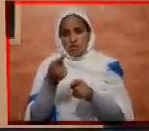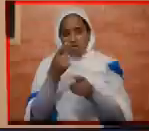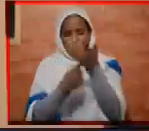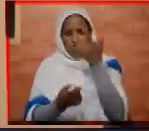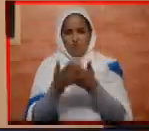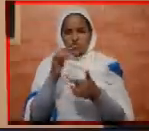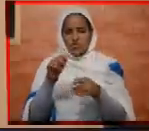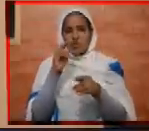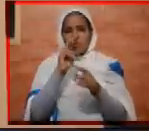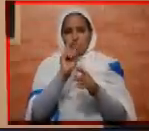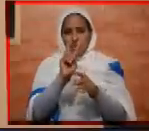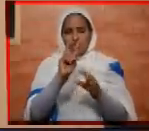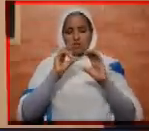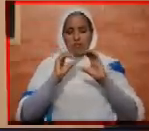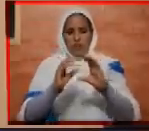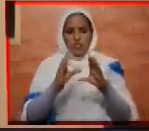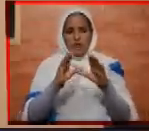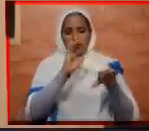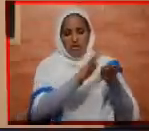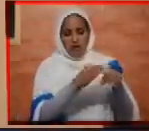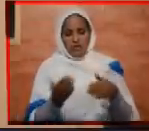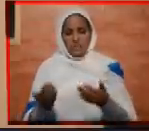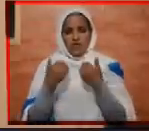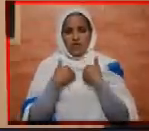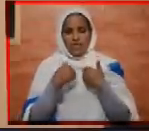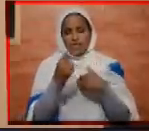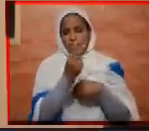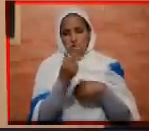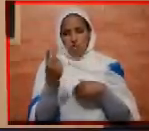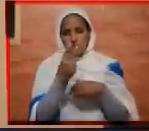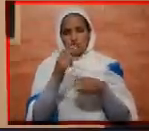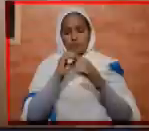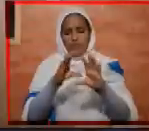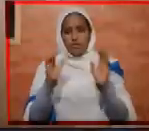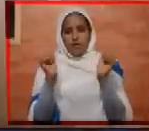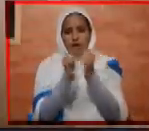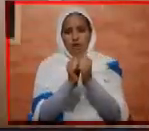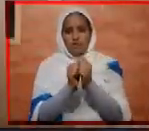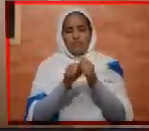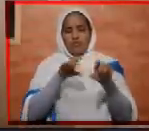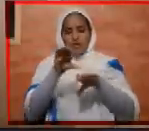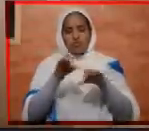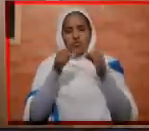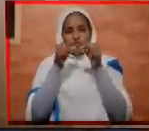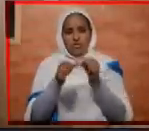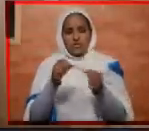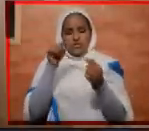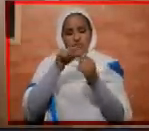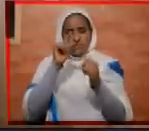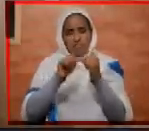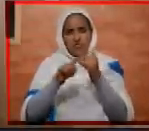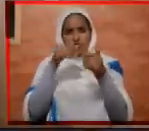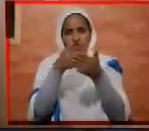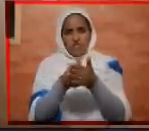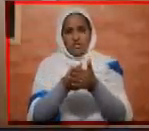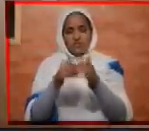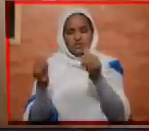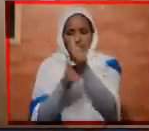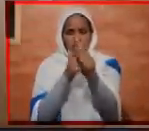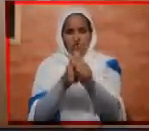የምናደርገው ቆይታ እስከመጨረሻው ድረስ እንድትከታተሉ በእግዚአብሔር ስም እንጠይቃለን በቅድሚያ በጊዜያችሁን